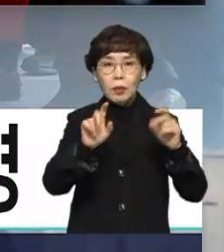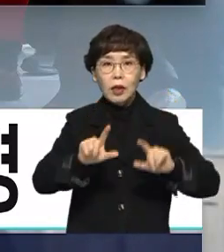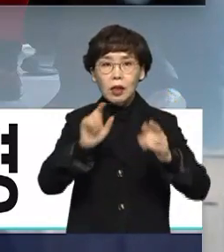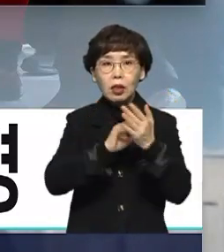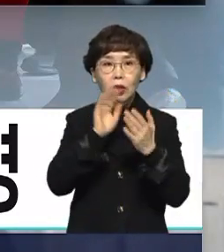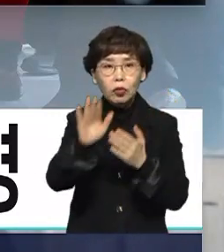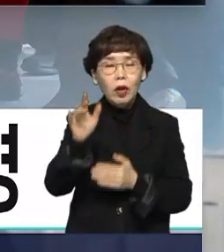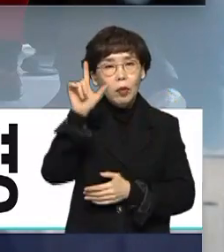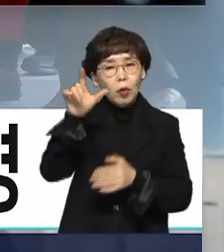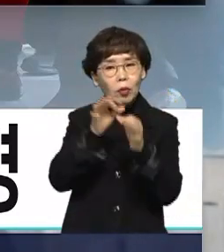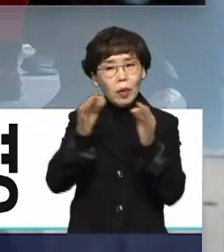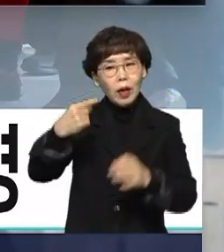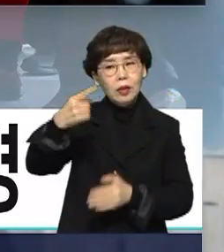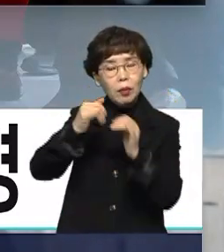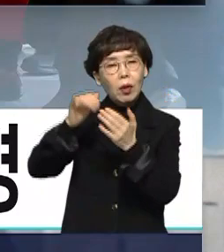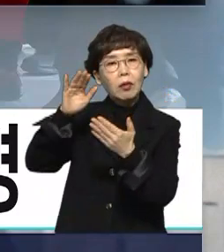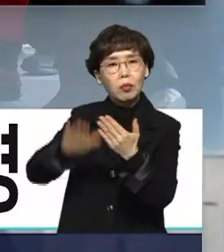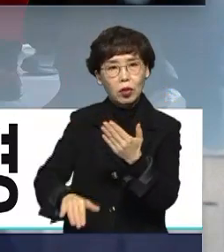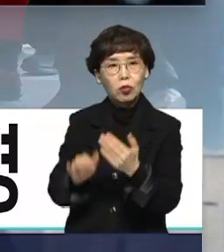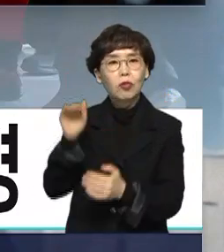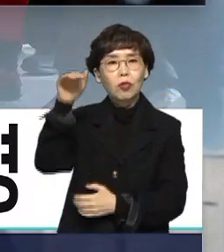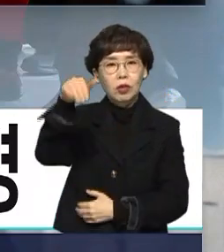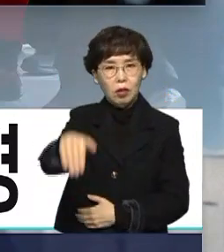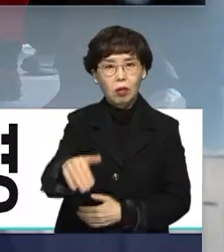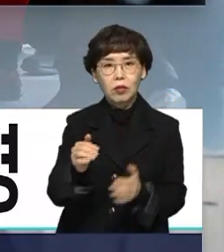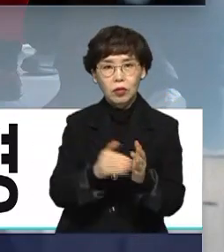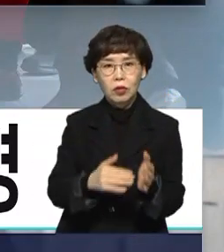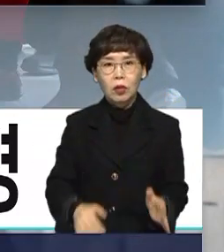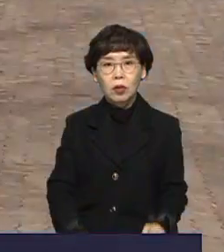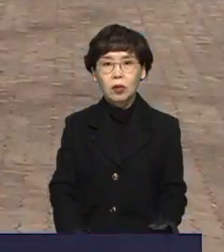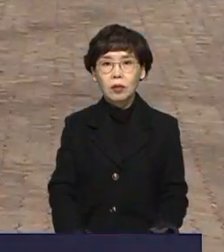아래로 떨어졌습니다. 한성희 기자가 전해드립니다.